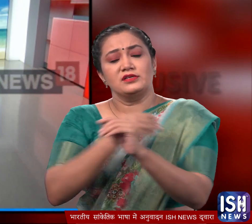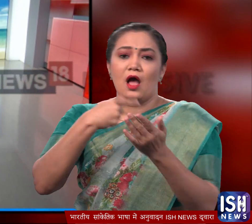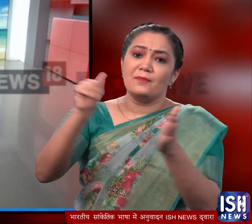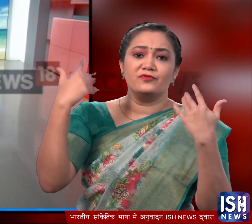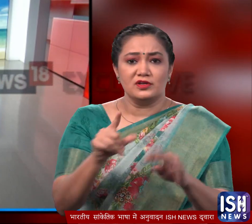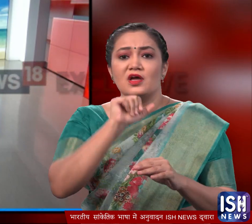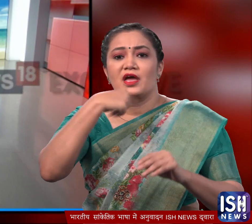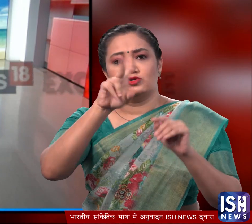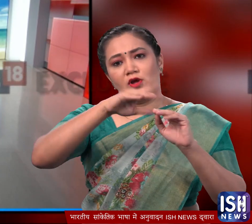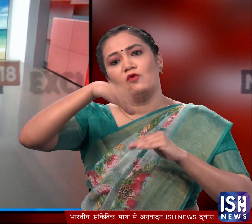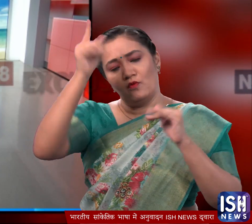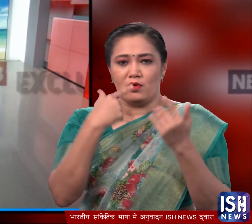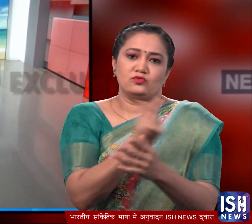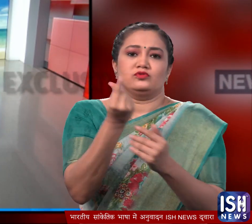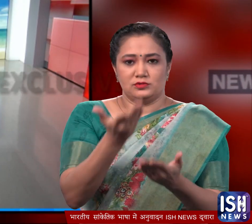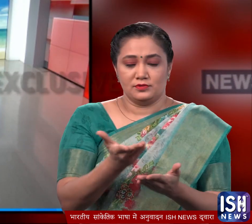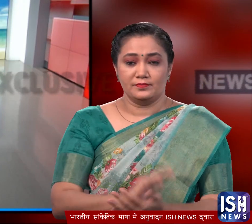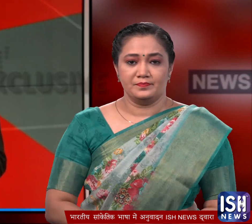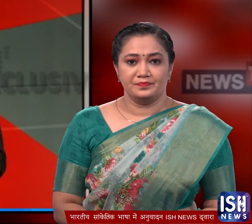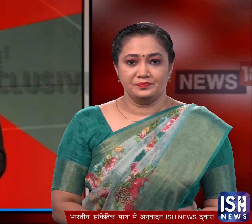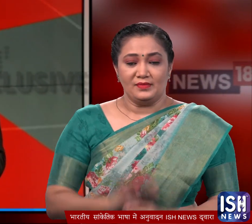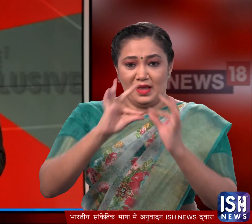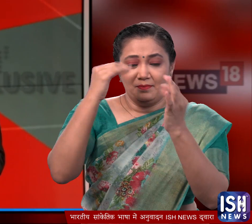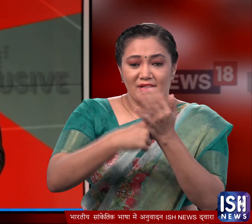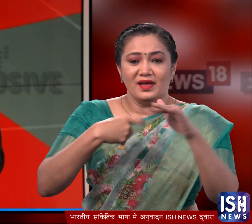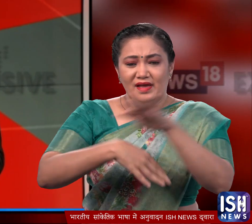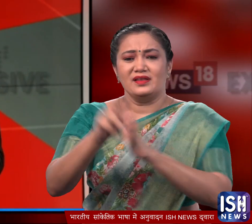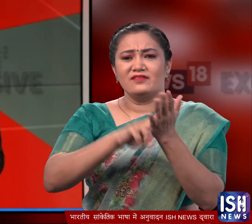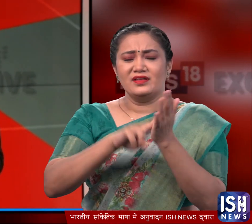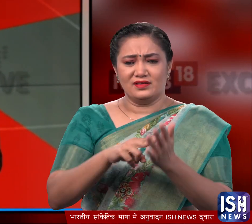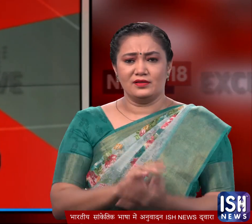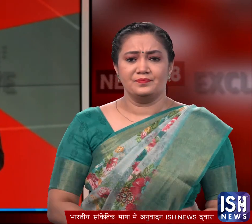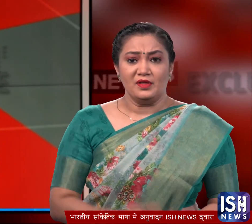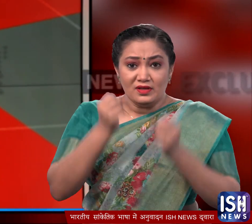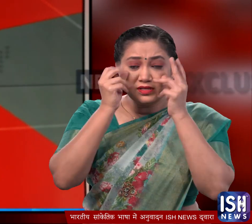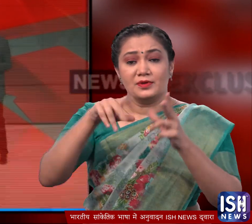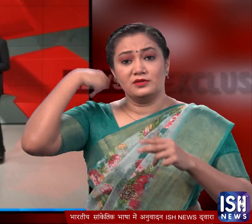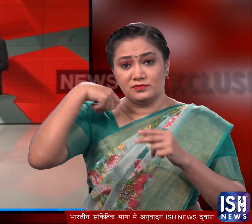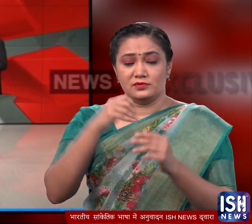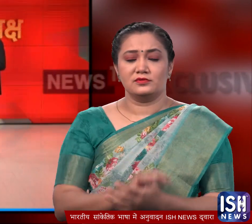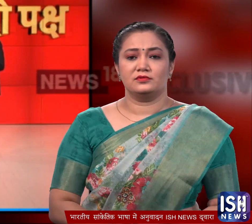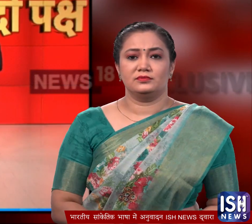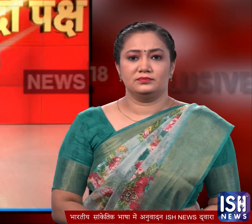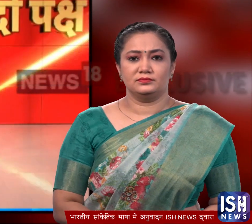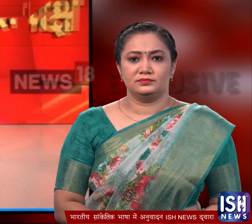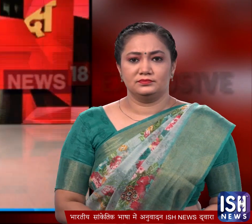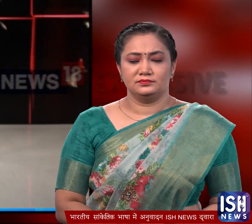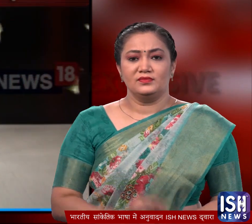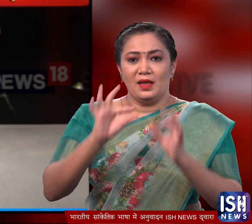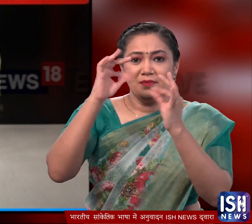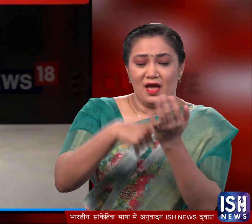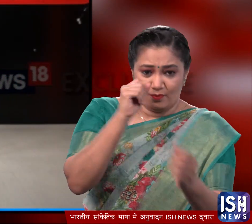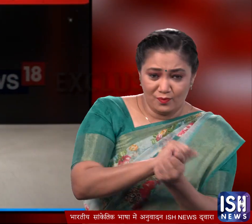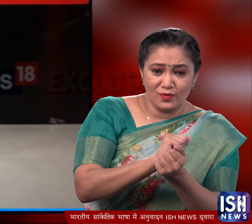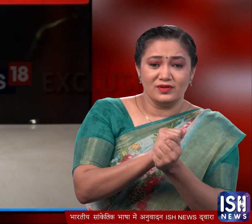थी, जो 12 साल से ऊपर की उम्र वालों को लगाई जाएगी। बिहार के नवादा से हैरान करने वाली कुछ तस्वीरें सामने आई। वहां